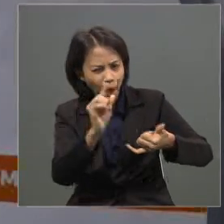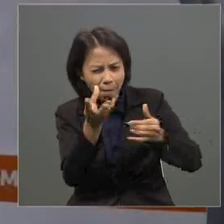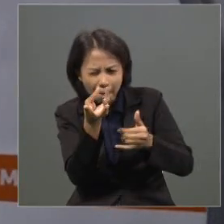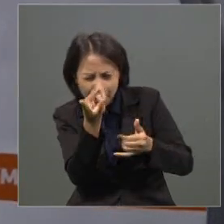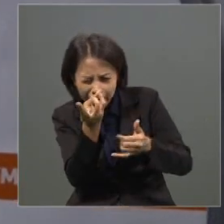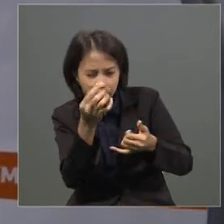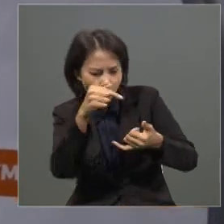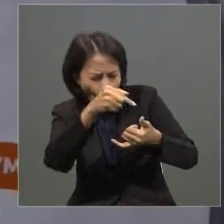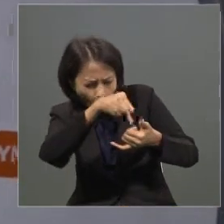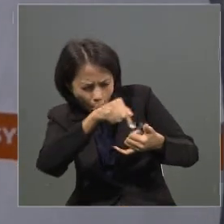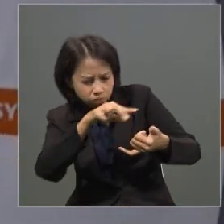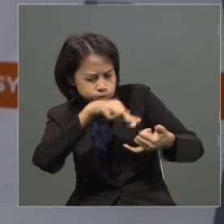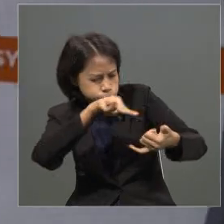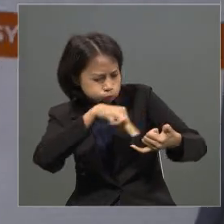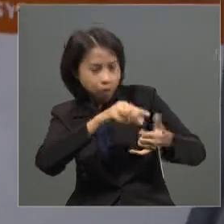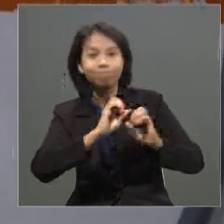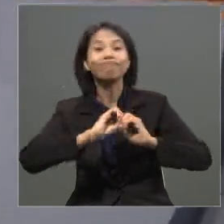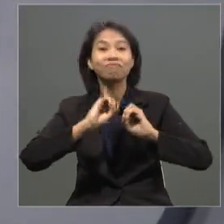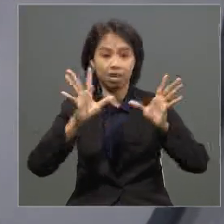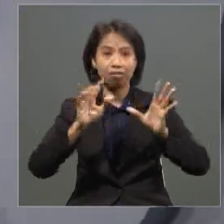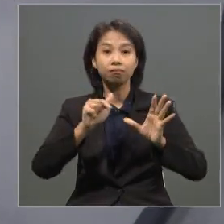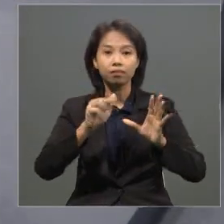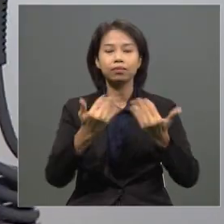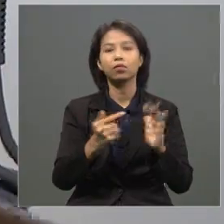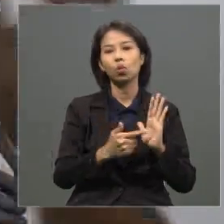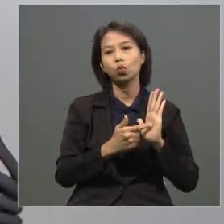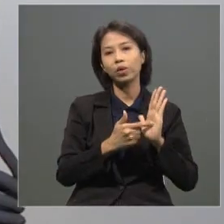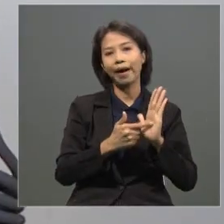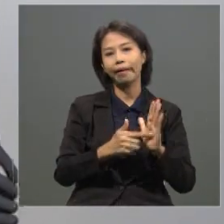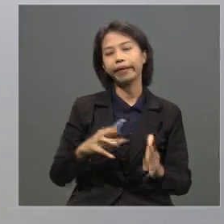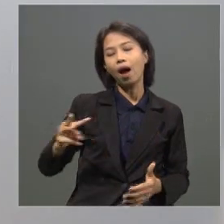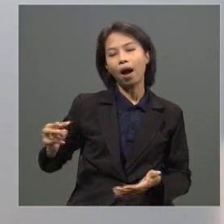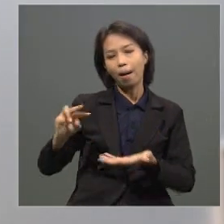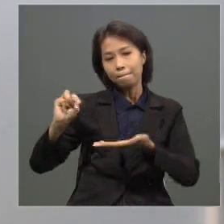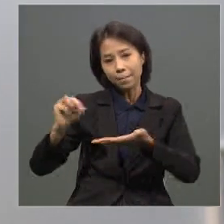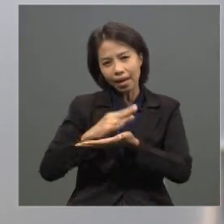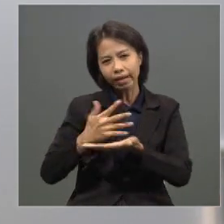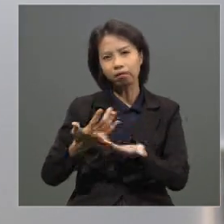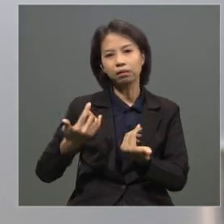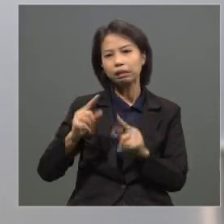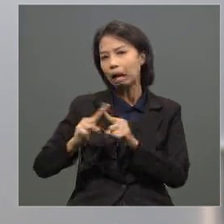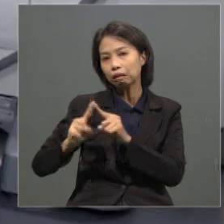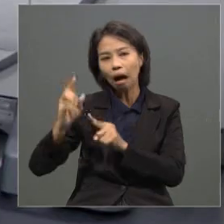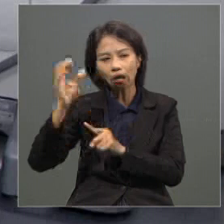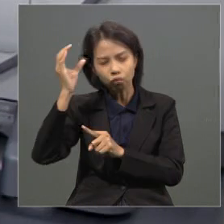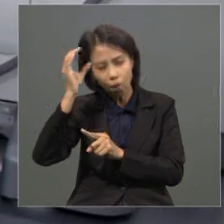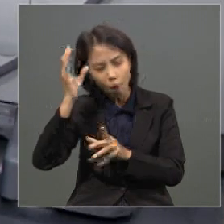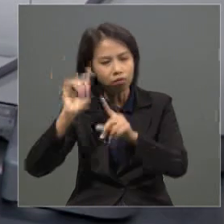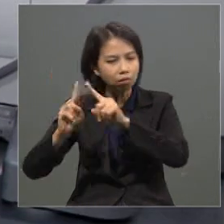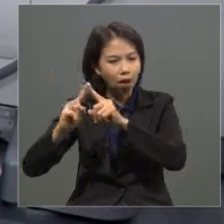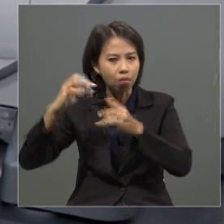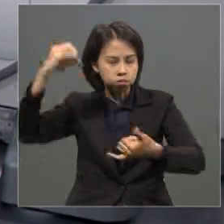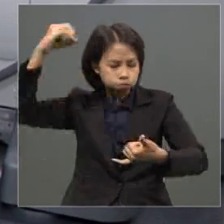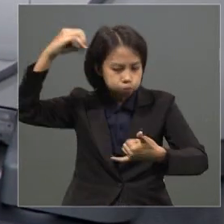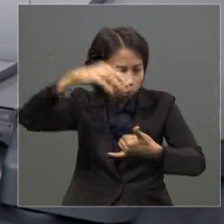อวัยวะที่ซับซ้อนได้อย่างแม่นยำและถูกต้องอย่างเช่นโรคมะเร็งต่อมน้ำเหลืองมะเร็งตับมะเร็งสมองซึ่งเครื่องมือนี้ยัง